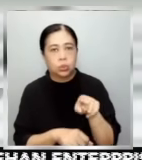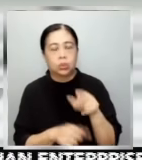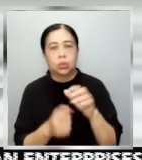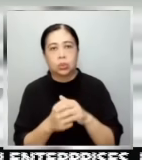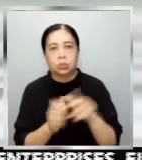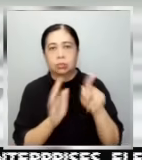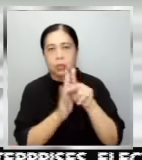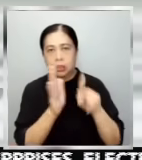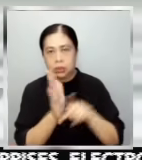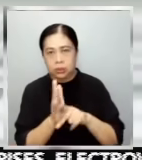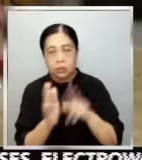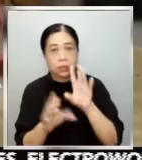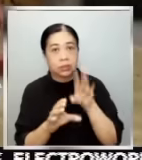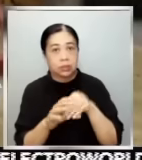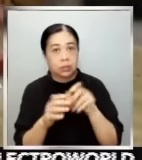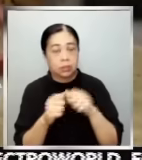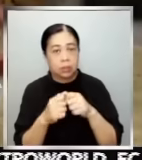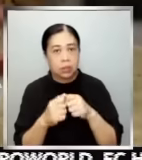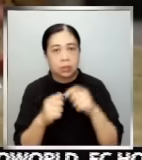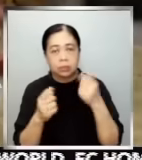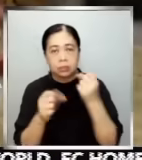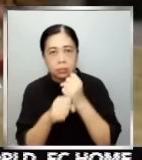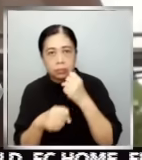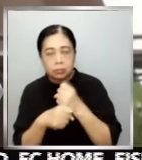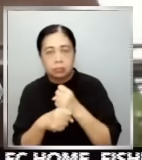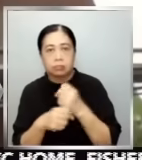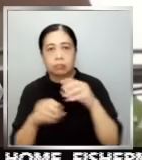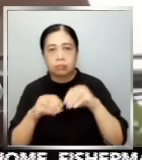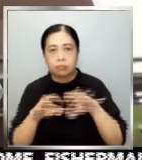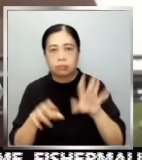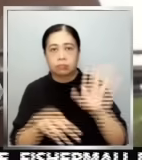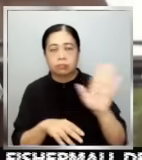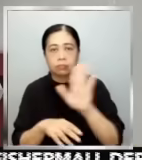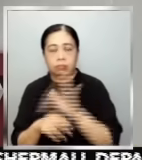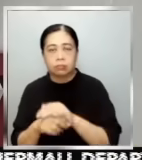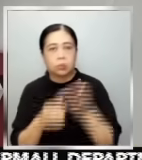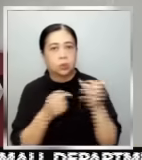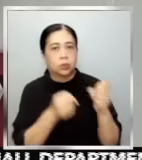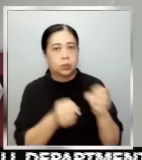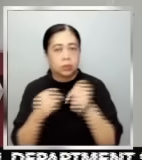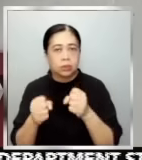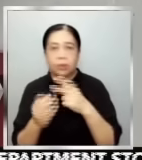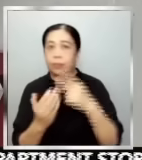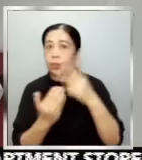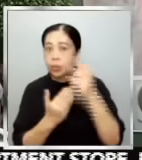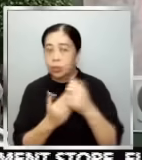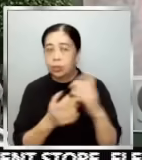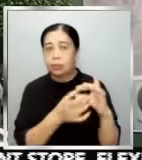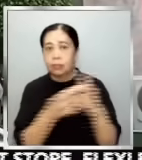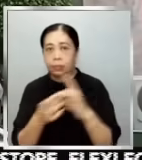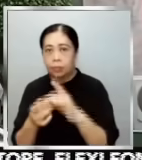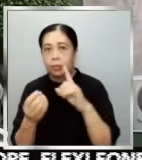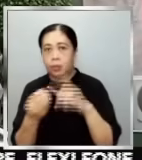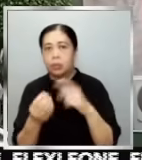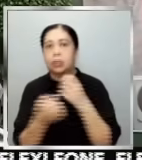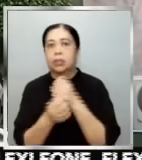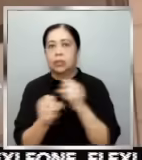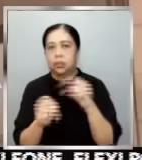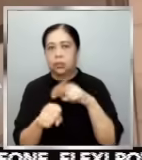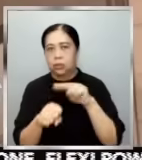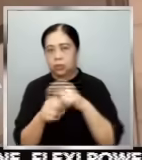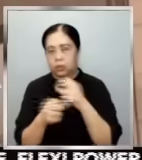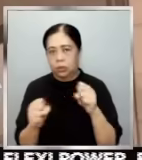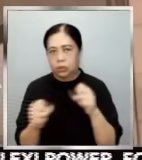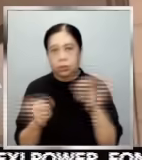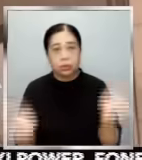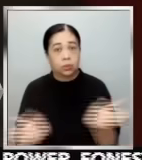at kabilang diyan ang pagbalangkas at pagpapatupad ng kanilang mga estratehiya at programang may kinalaman sa seguridad hin kayot din ang